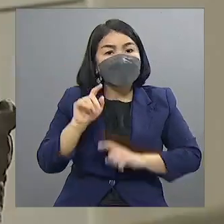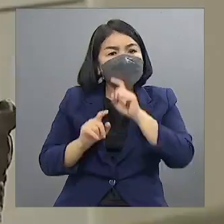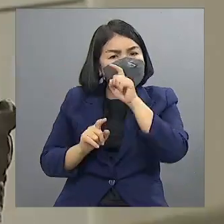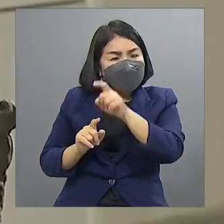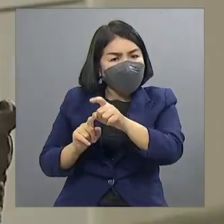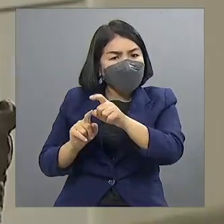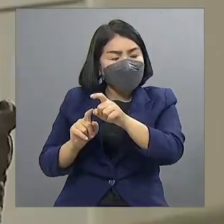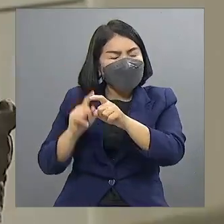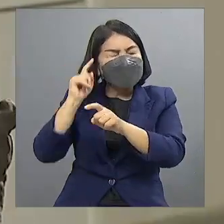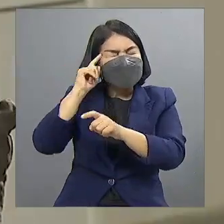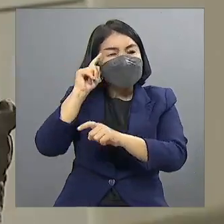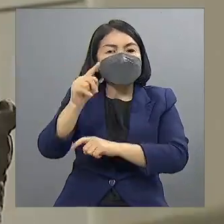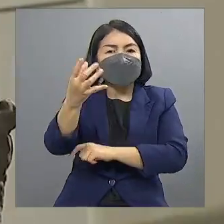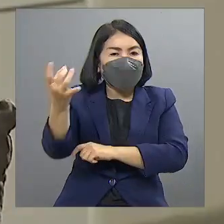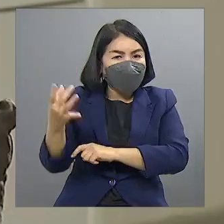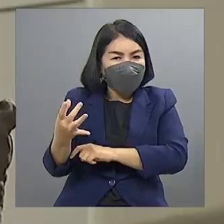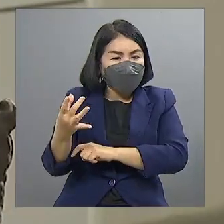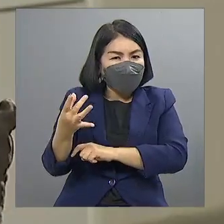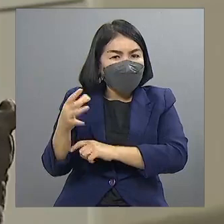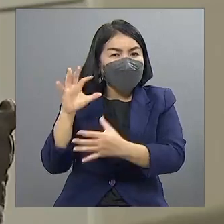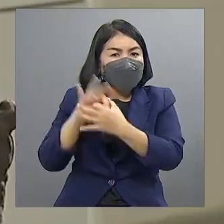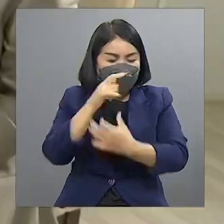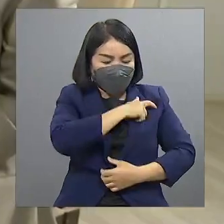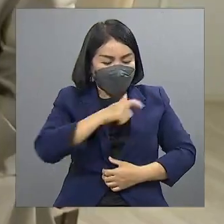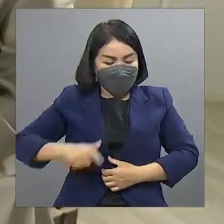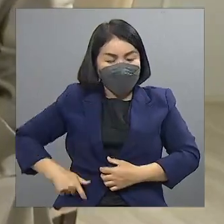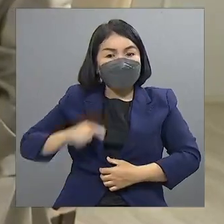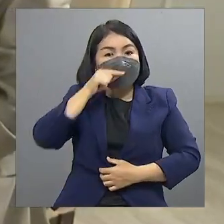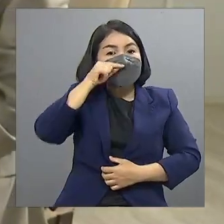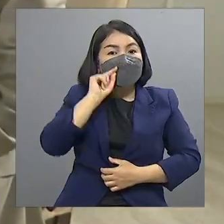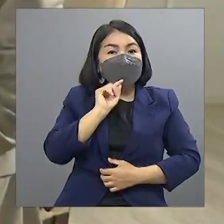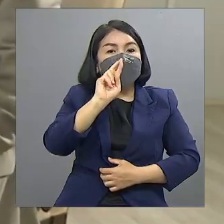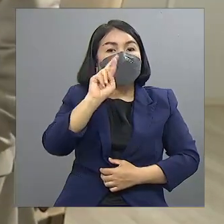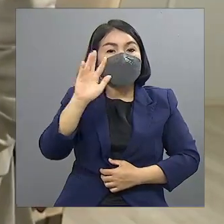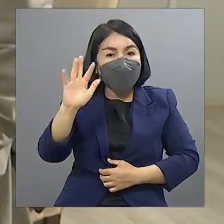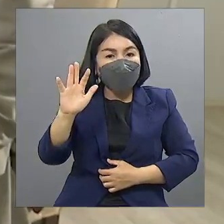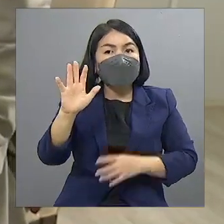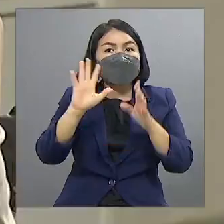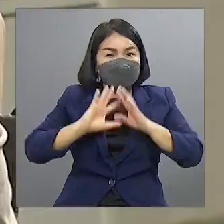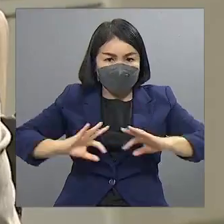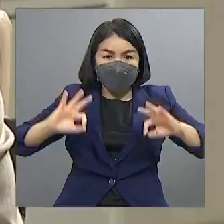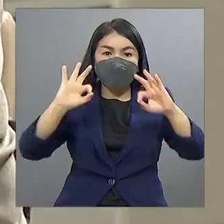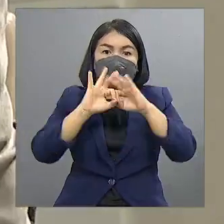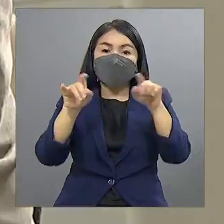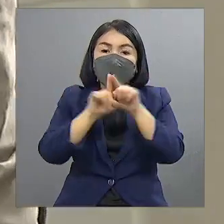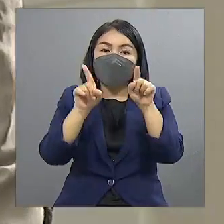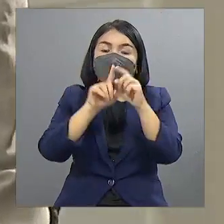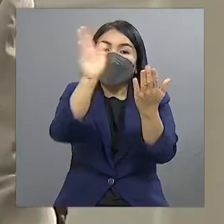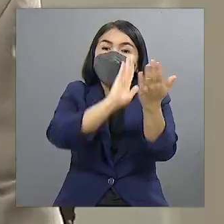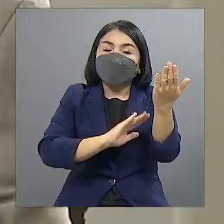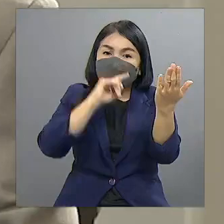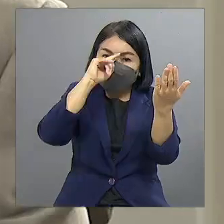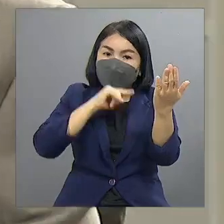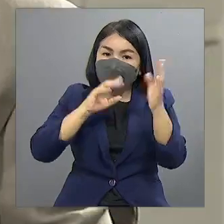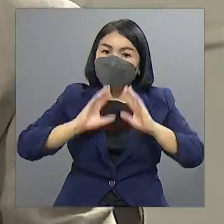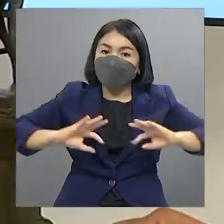จะนึกถึงจะเรียกว่าสัญลักษณ์ของพระองค์ท่านพระองค์ท่านคือภาพพจน์ของความเป็นชาติ ครับ ความเป็น